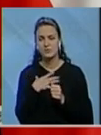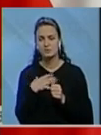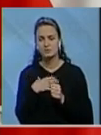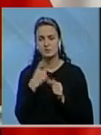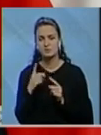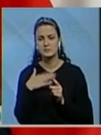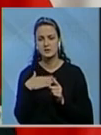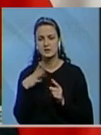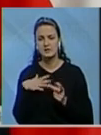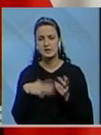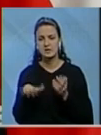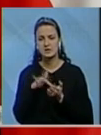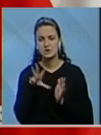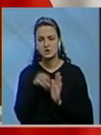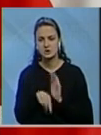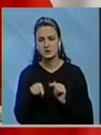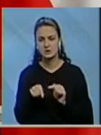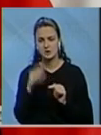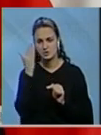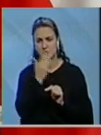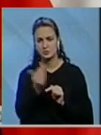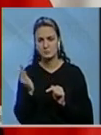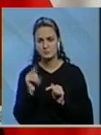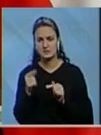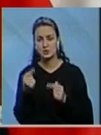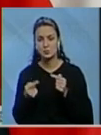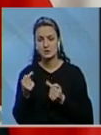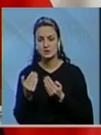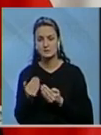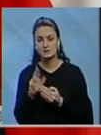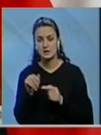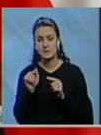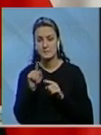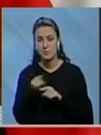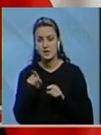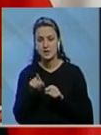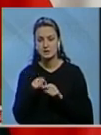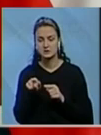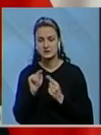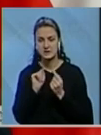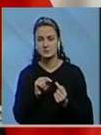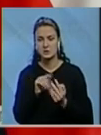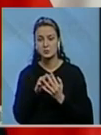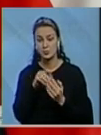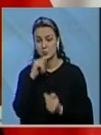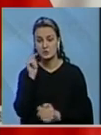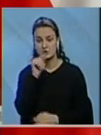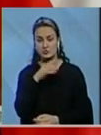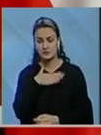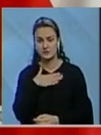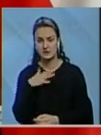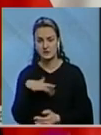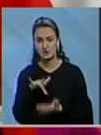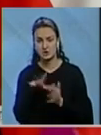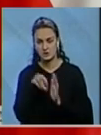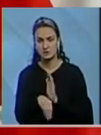ზიანის მომტანი ჩვენი ქვეყნის შიგნით მიმდინარე საზოგადოებრივი დისკუსიისთვის და იმ პროპაგანდის წინამდებ ბრძოლაში, რომელსაც რუსეთი აწარმოებს ჩვენი